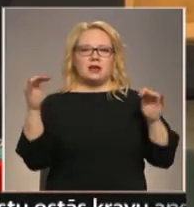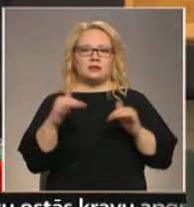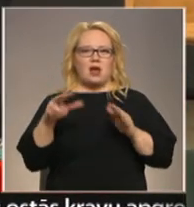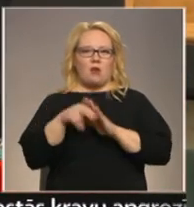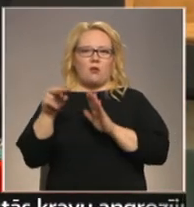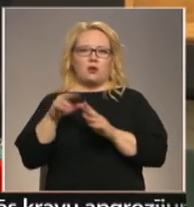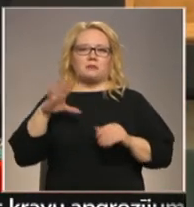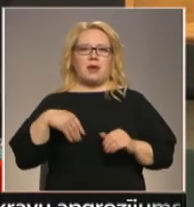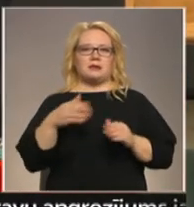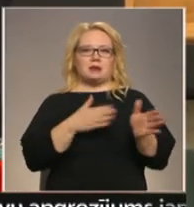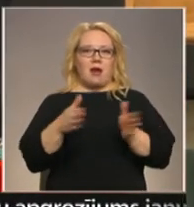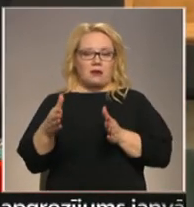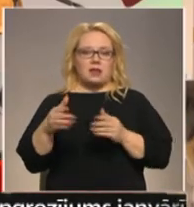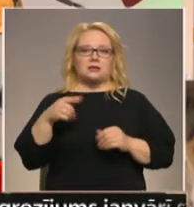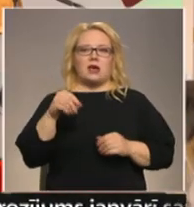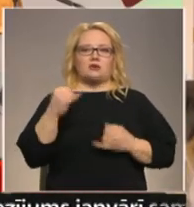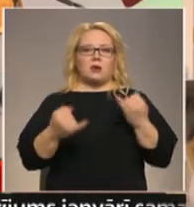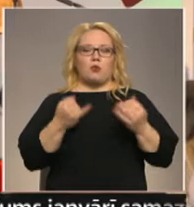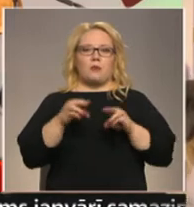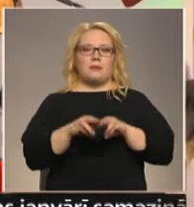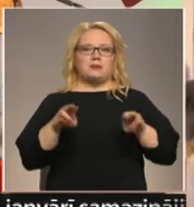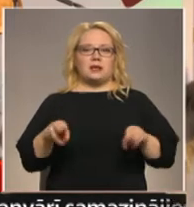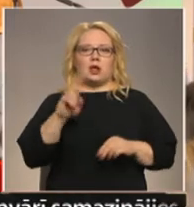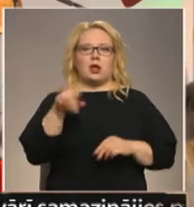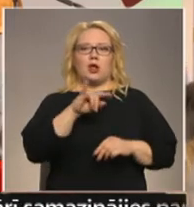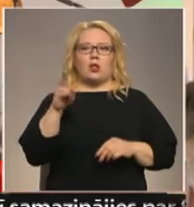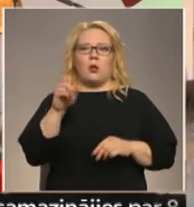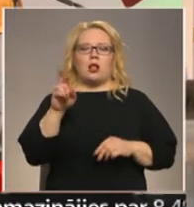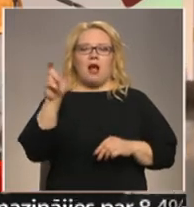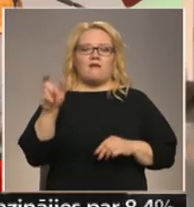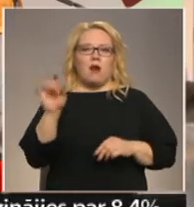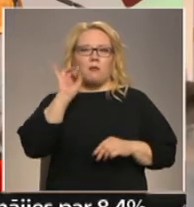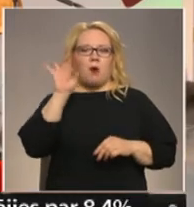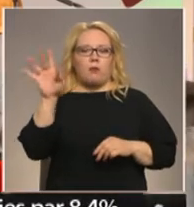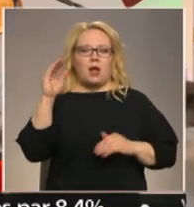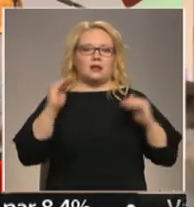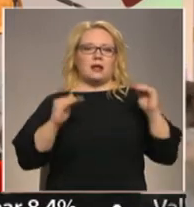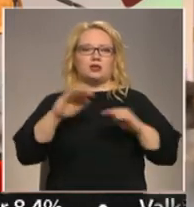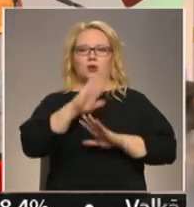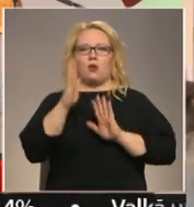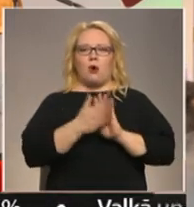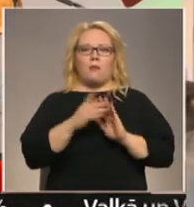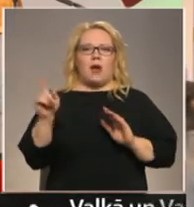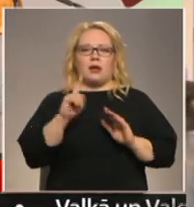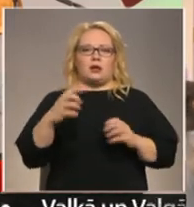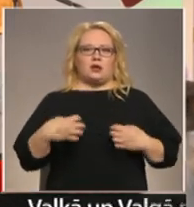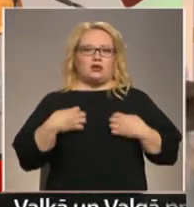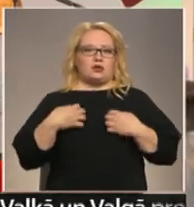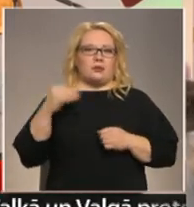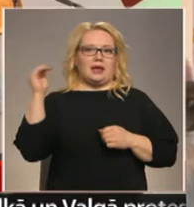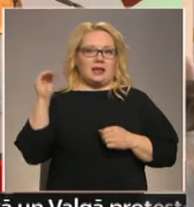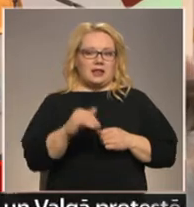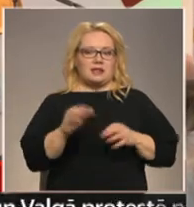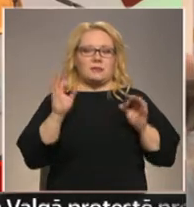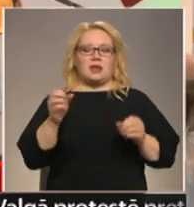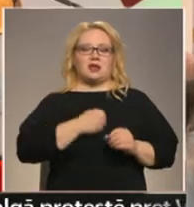kārtas. Jau stāstījām, ka zemkopības ministra Jāņa Dūklo popularitātes reitings kopumā ir dramatiski krities, tomēr